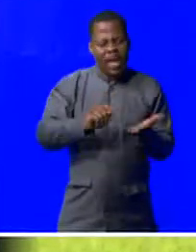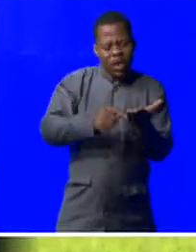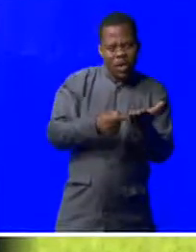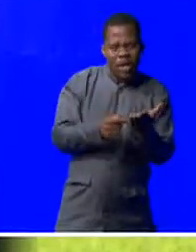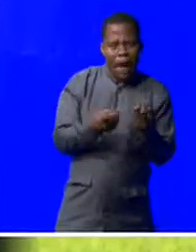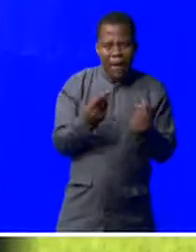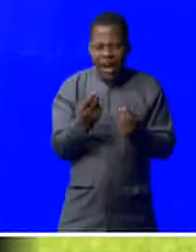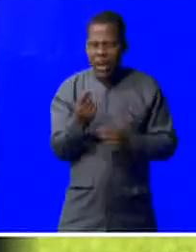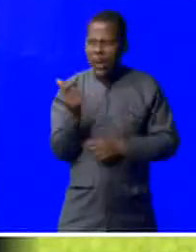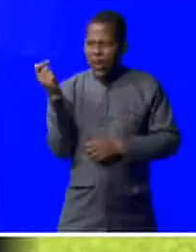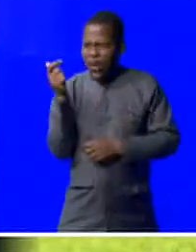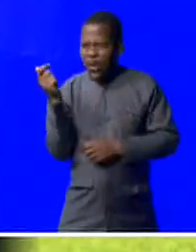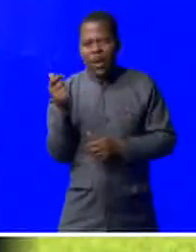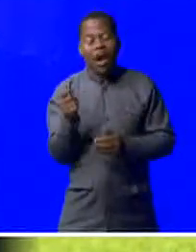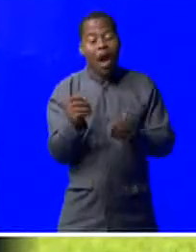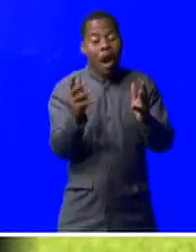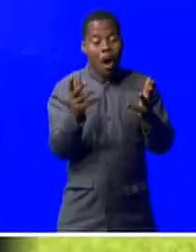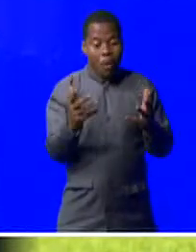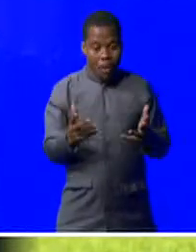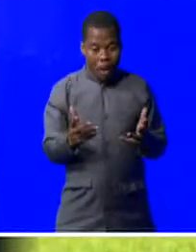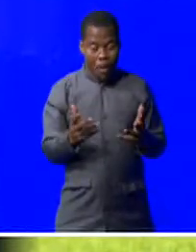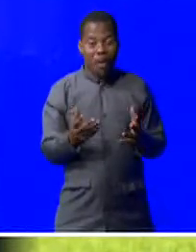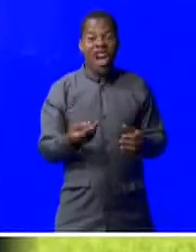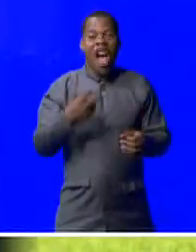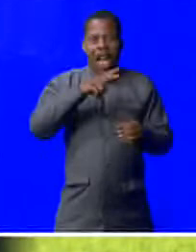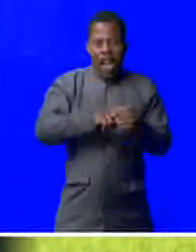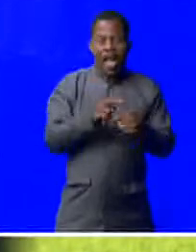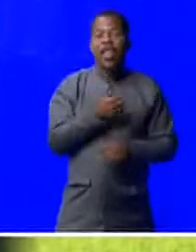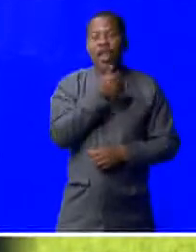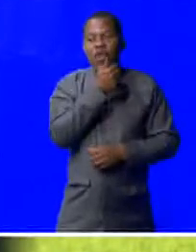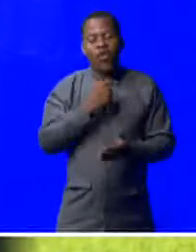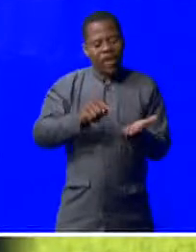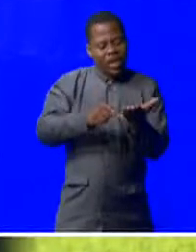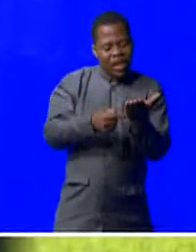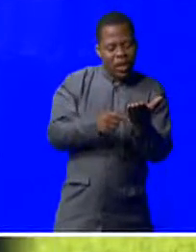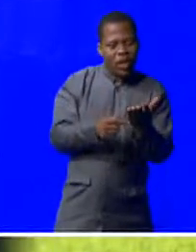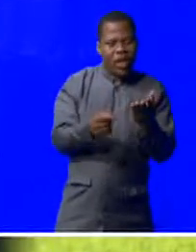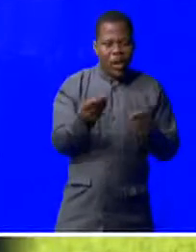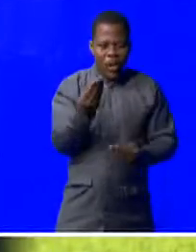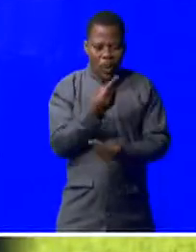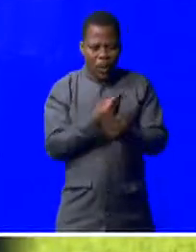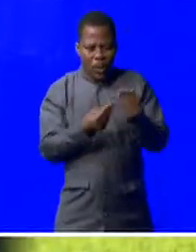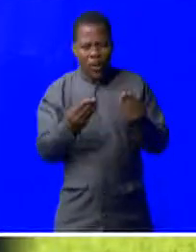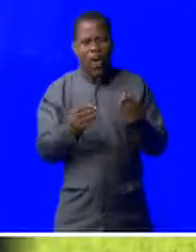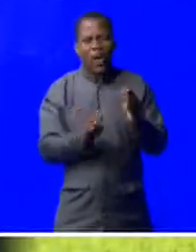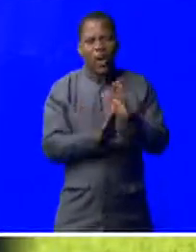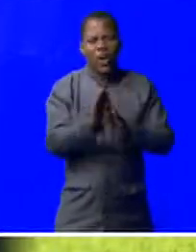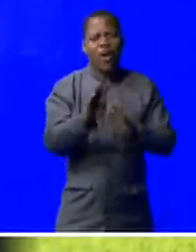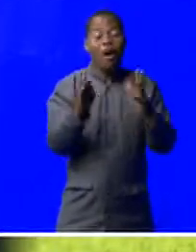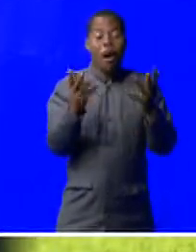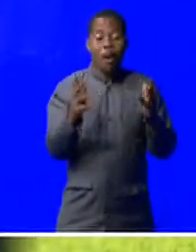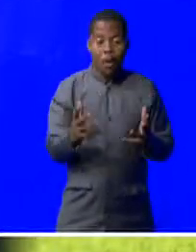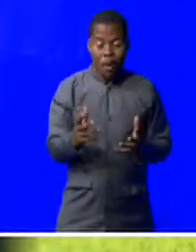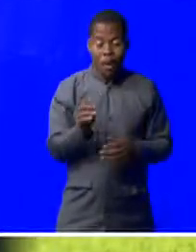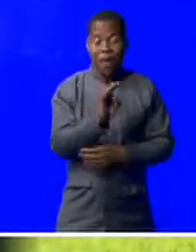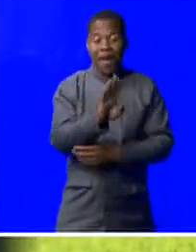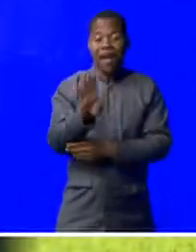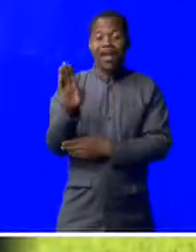ke songcondongcondo welive singamsebenzisa njani bayethe